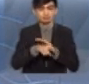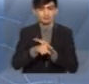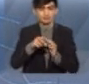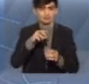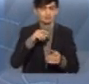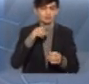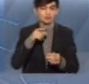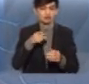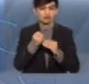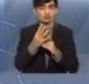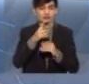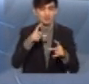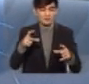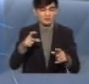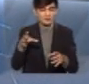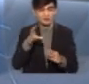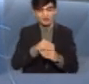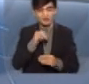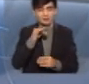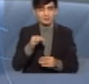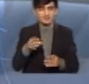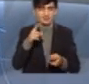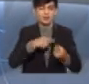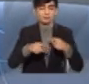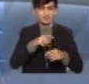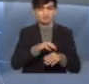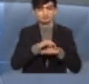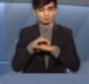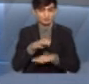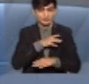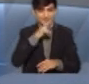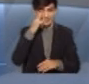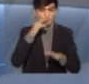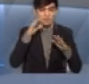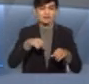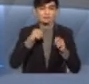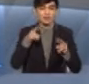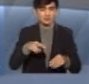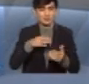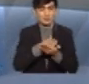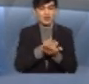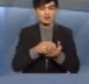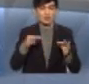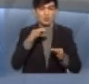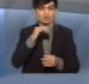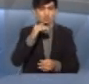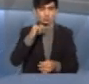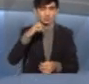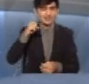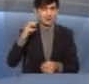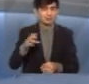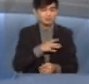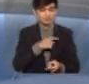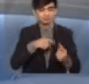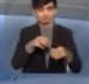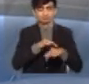скамье подсудимых 14 человек. Всех их вернули на родину во время спецоперации «Жусан». Среди предъявленных обвинений